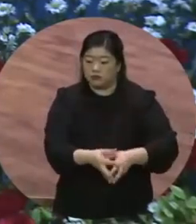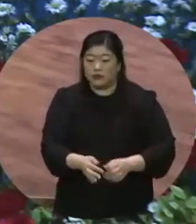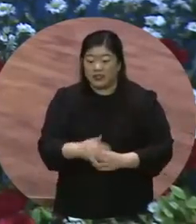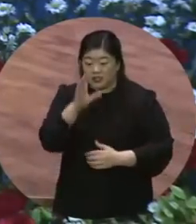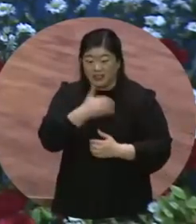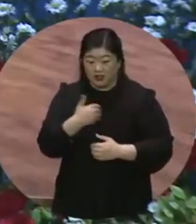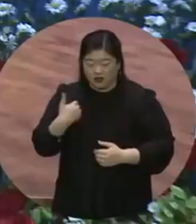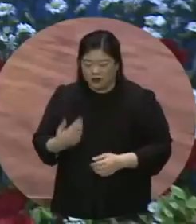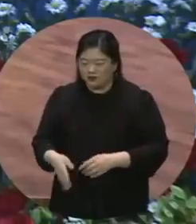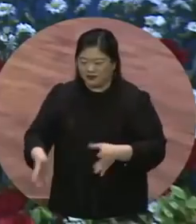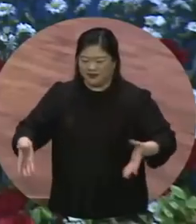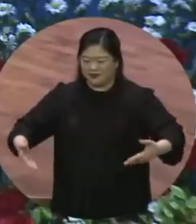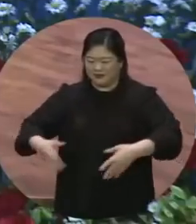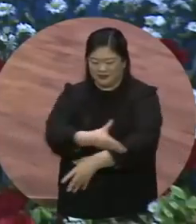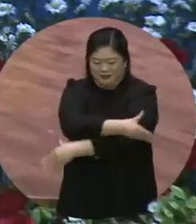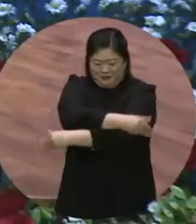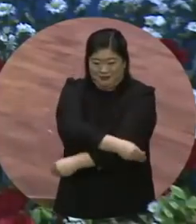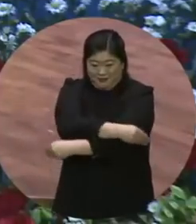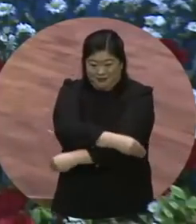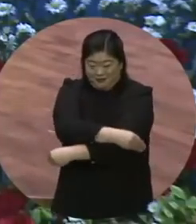만나고 뭐 누구나 다